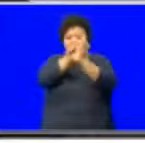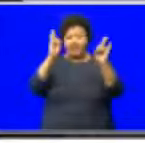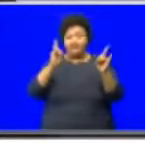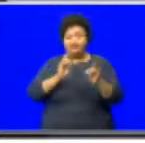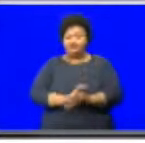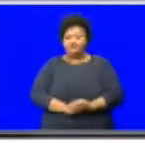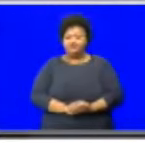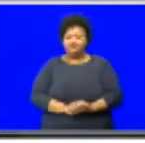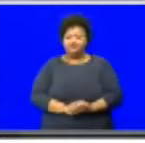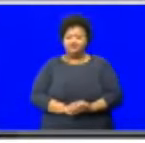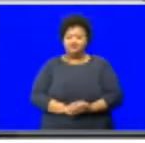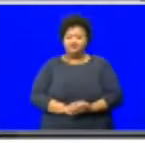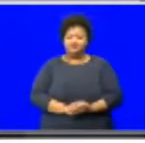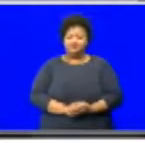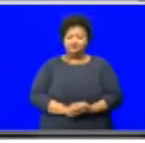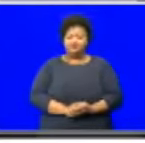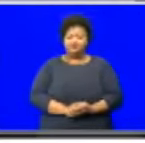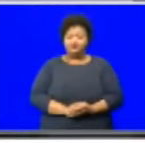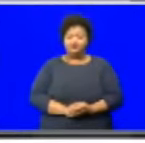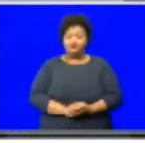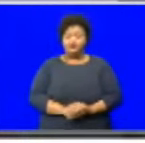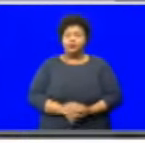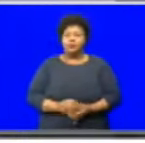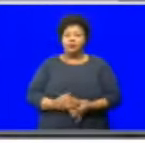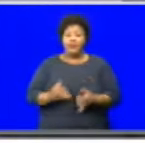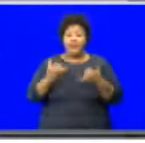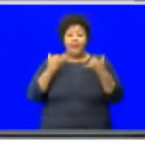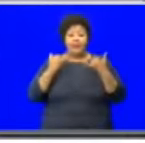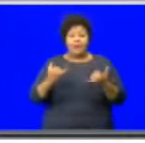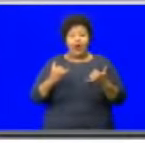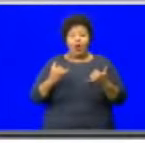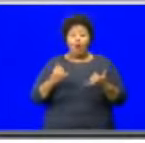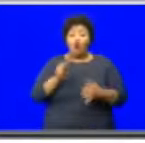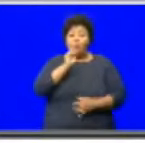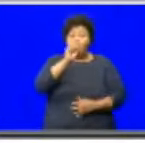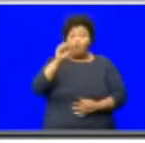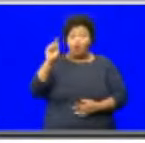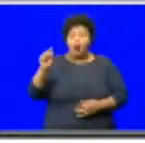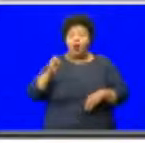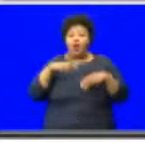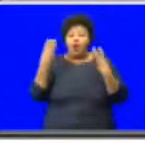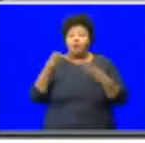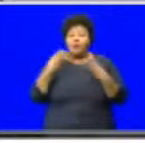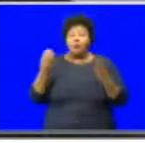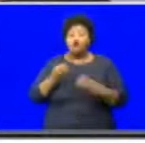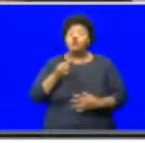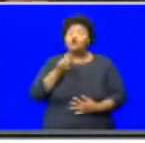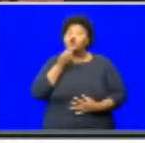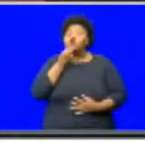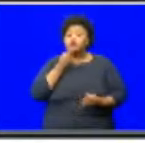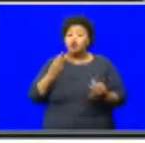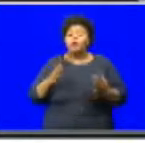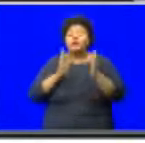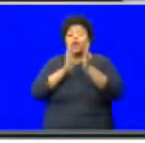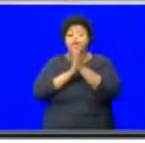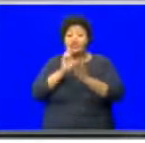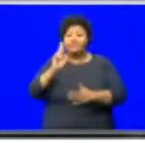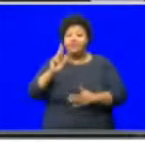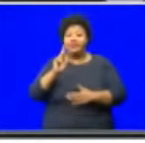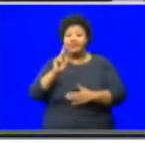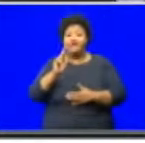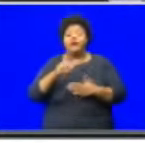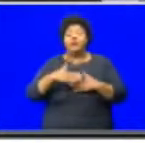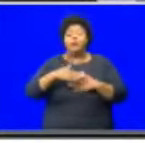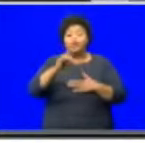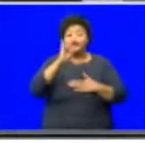tet funyalo dikhomba kokuthi banipana between the ages of 18 to 35.